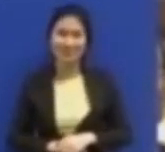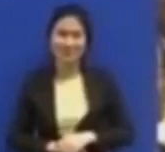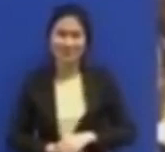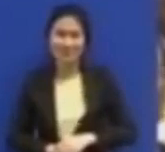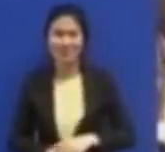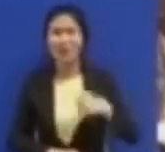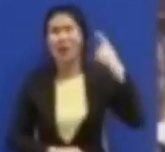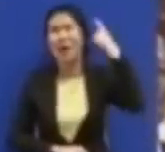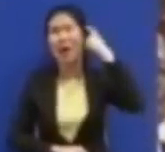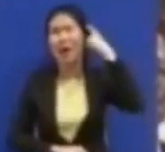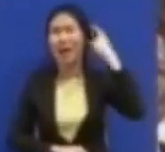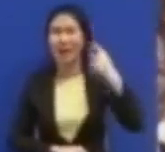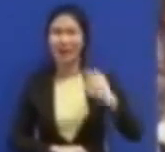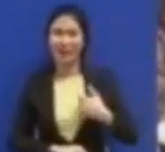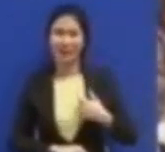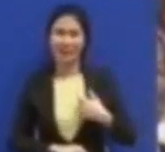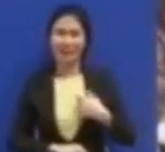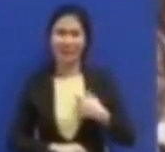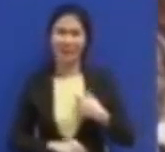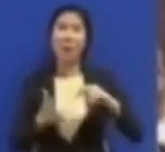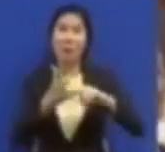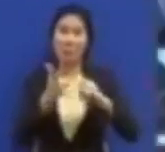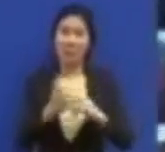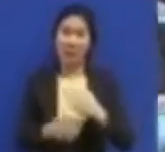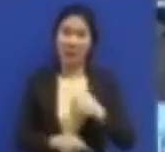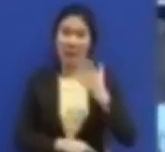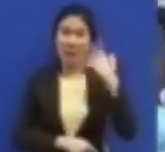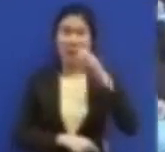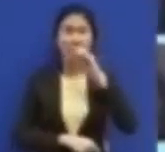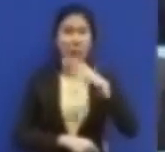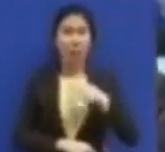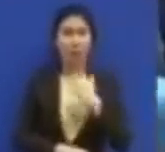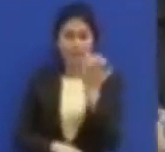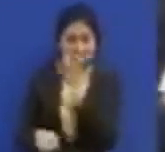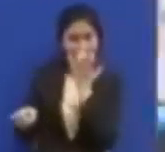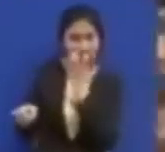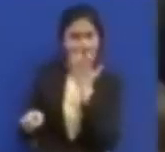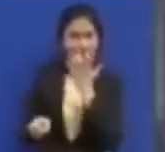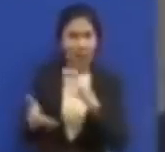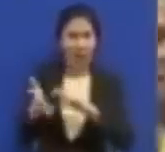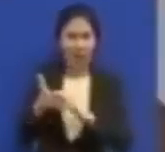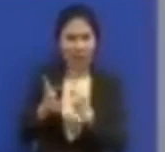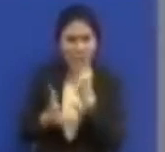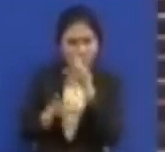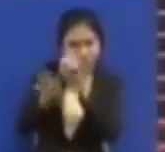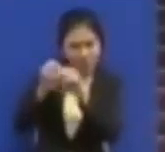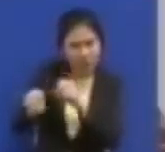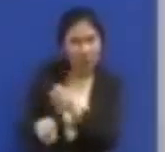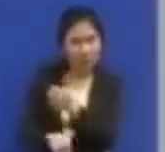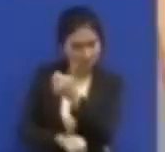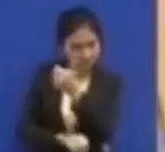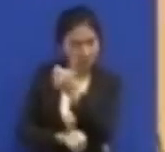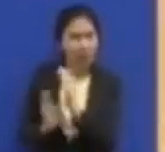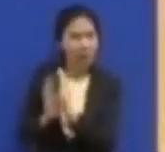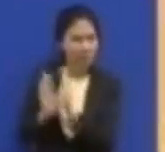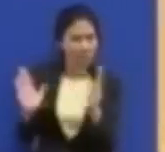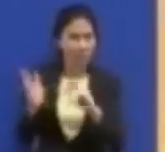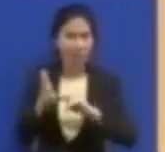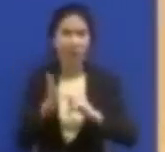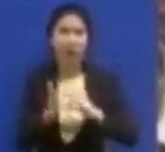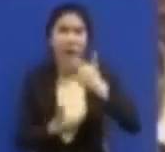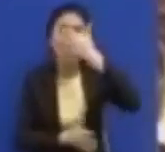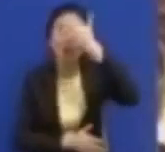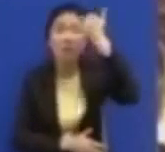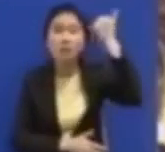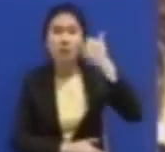ประธานครับพี่เขาก็หาดีนะฮะโอ้โหเก็บละเอียดอย่างนี้เขาเรียกว่าเจ้าคุณละเอียดนะฮะขอบพระคุณครับบางทีผมก็ลืมว่าใส่สมอลทอล์กบ